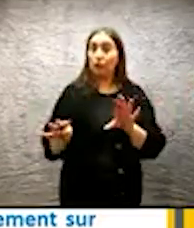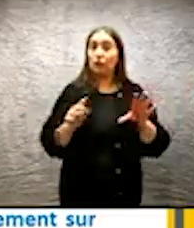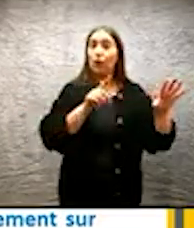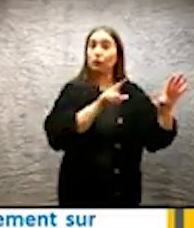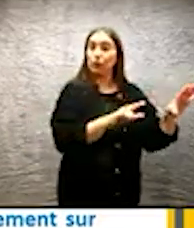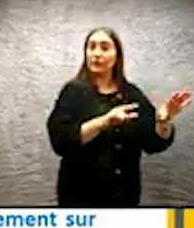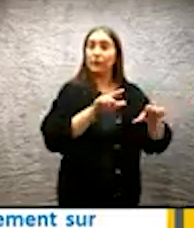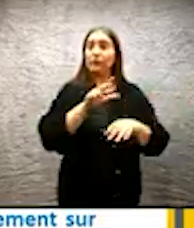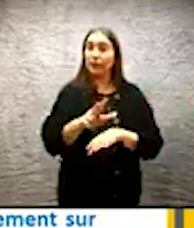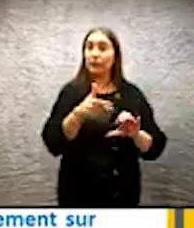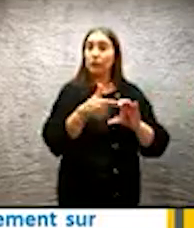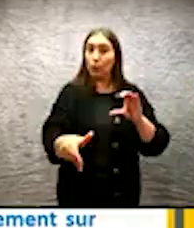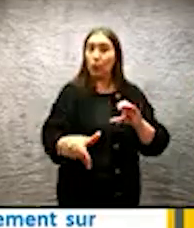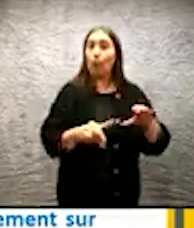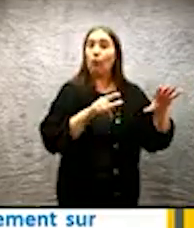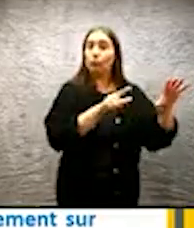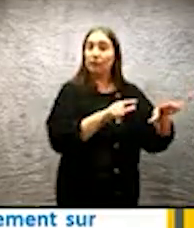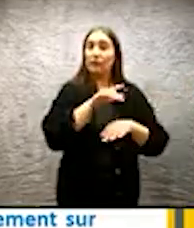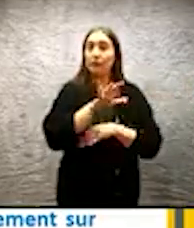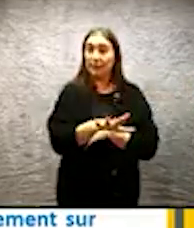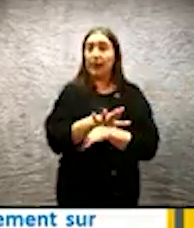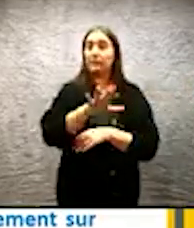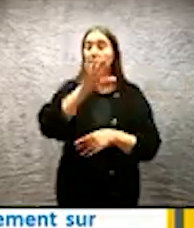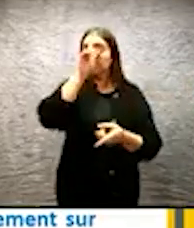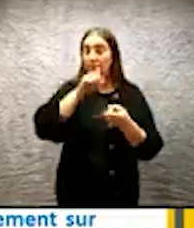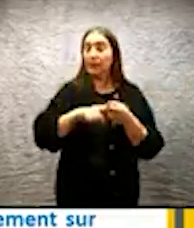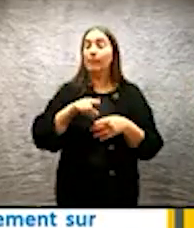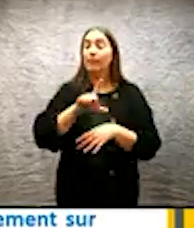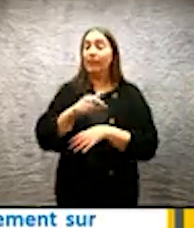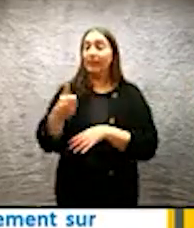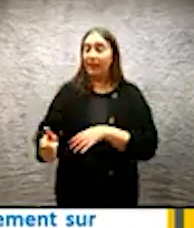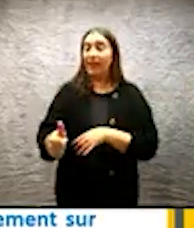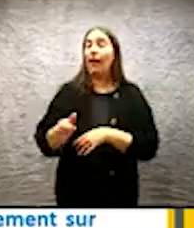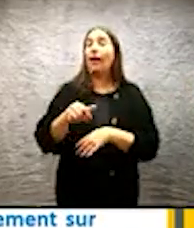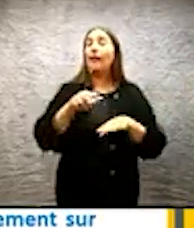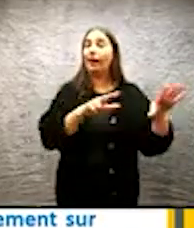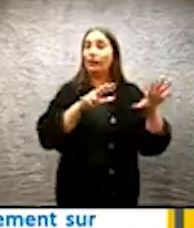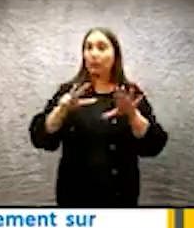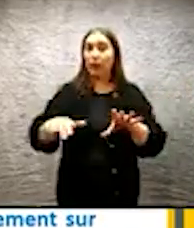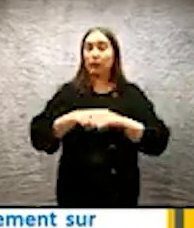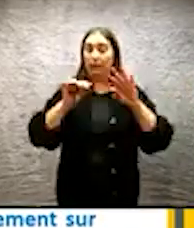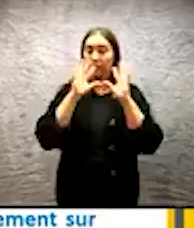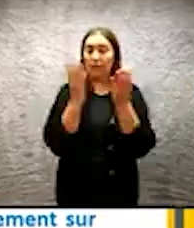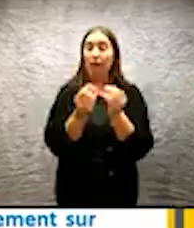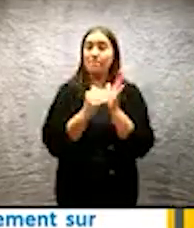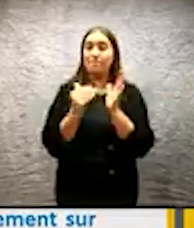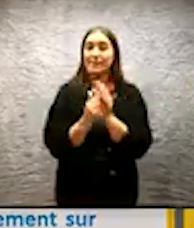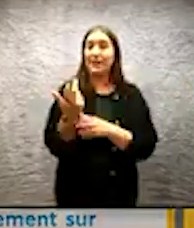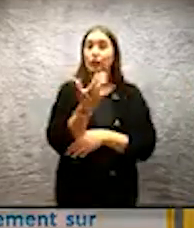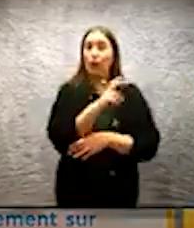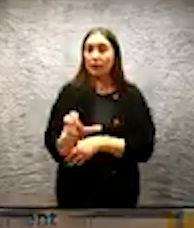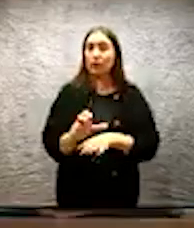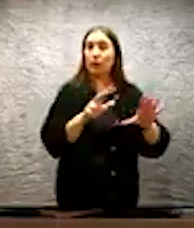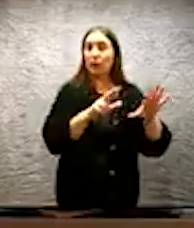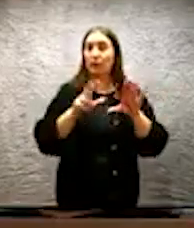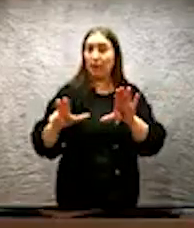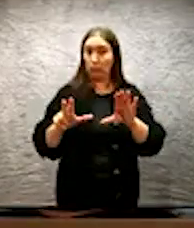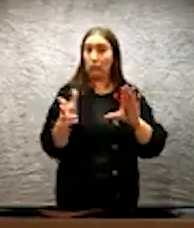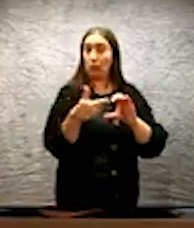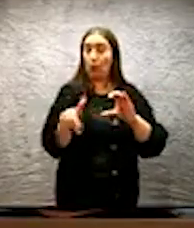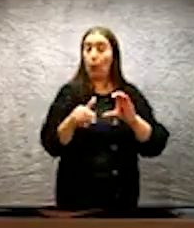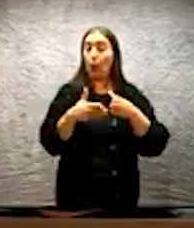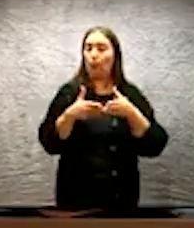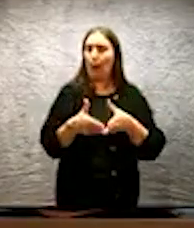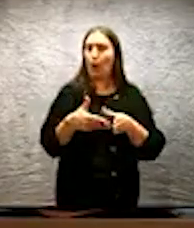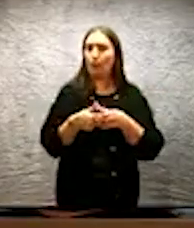973,75 € pour le 21-88. Ce qui fait un total de crédits provisoires de 1348 euros pour le port de plaisance,